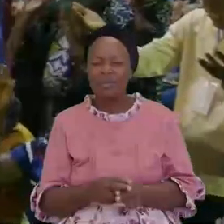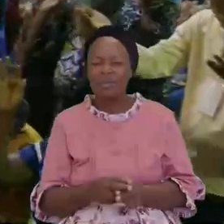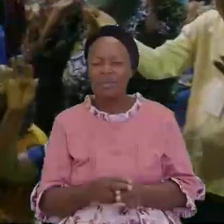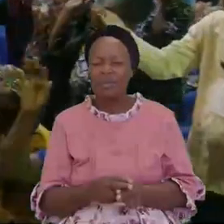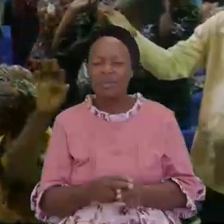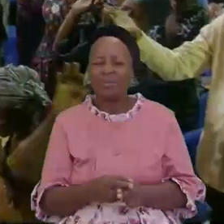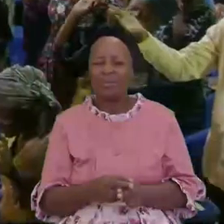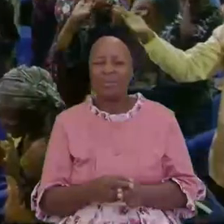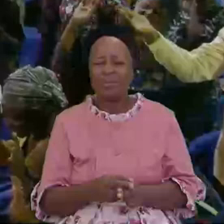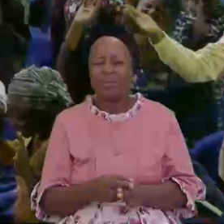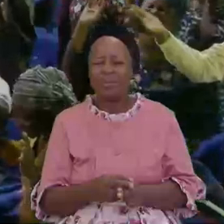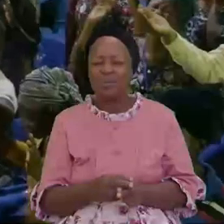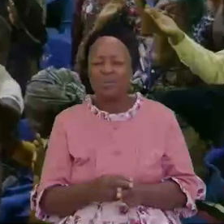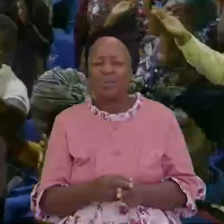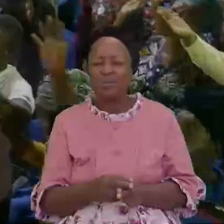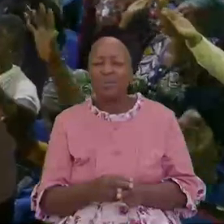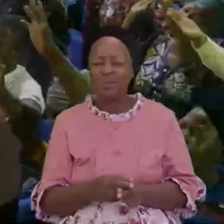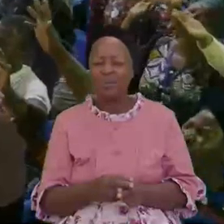de Jésus.